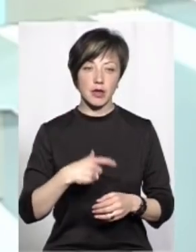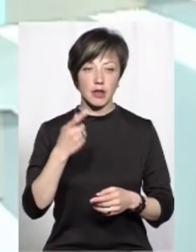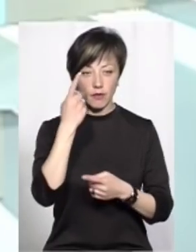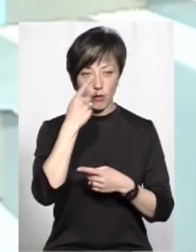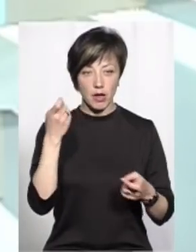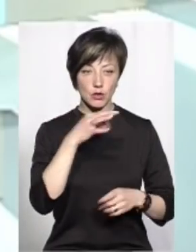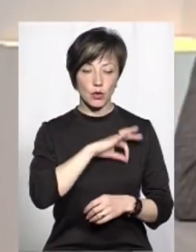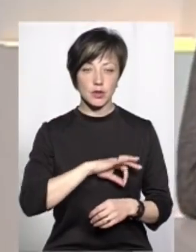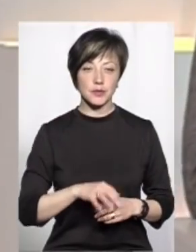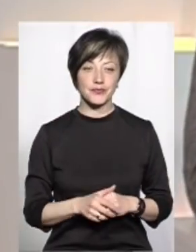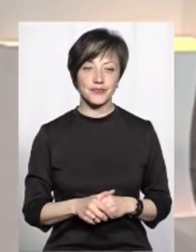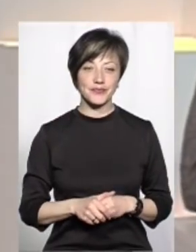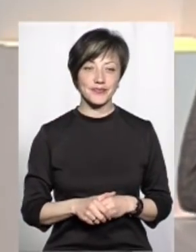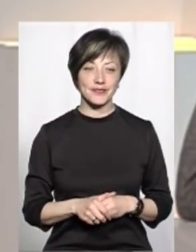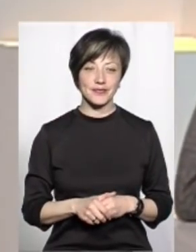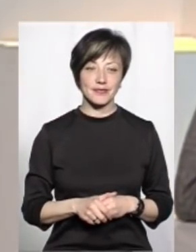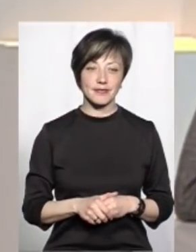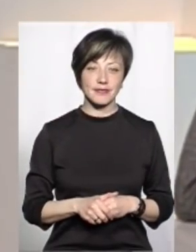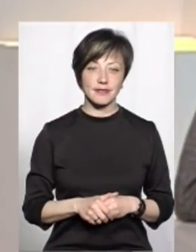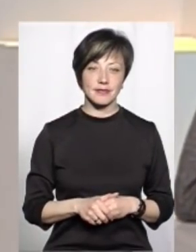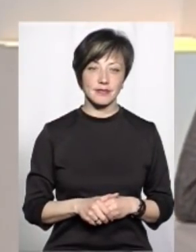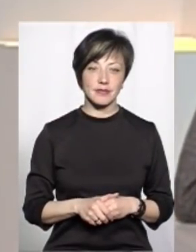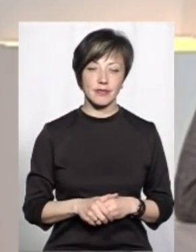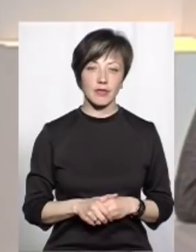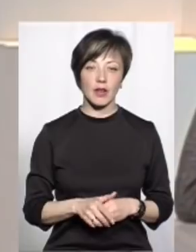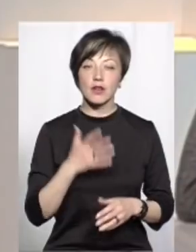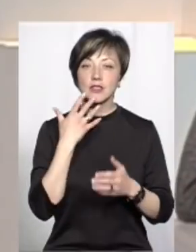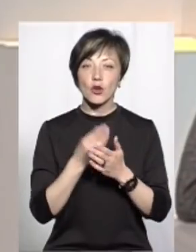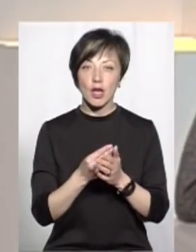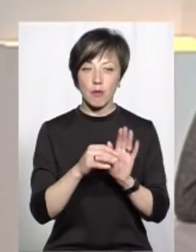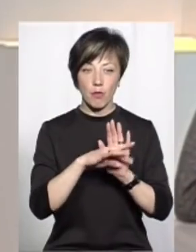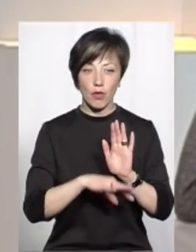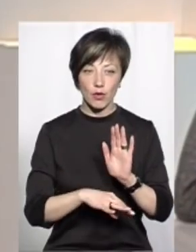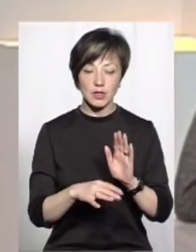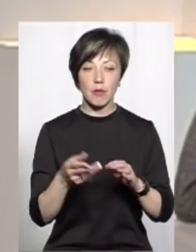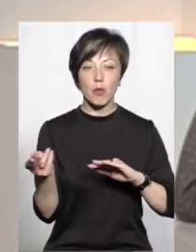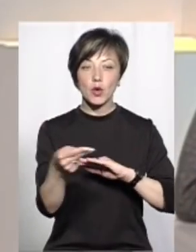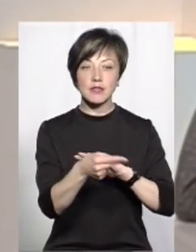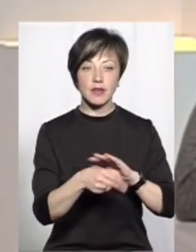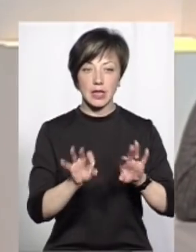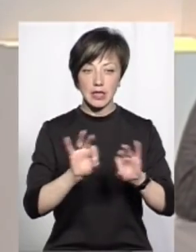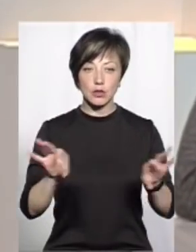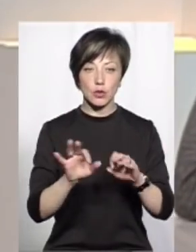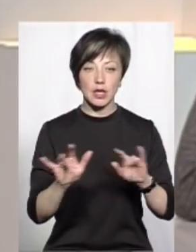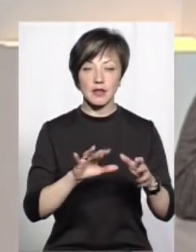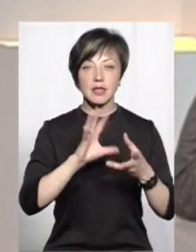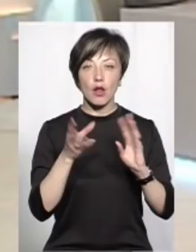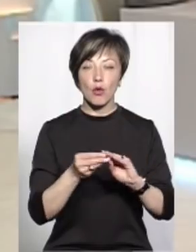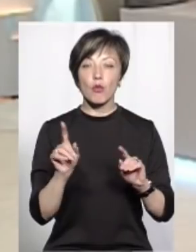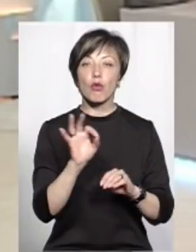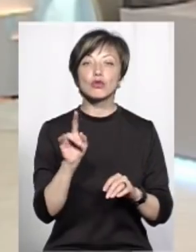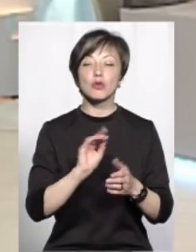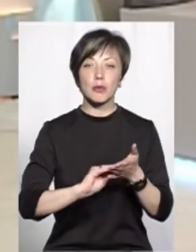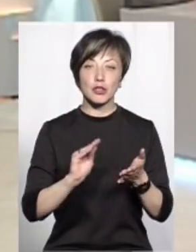інформацію. Зрозуміло, пані Юлія, перепрошую, у своєму блозі ви ведете просвітницьку діяльність, а можете загалом розповісти, про що ви